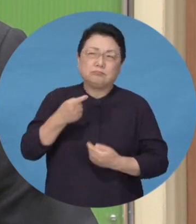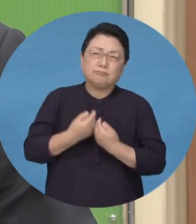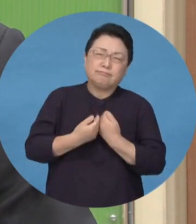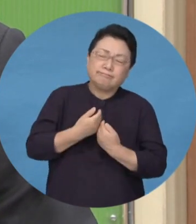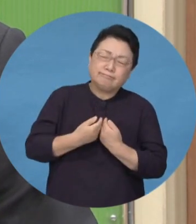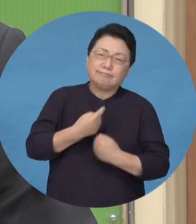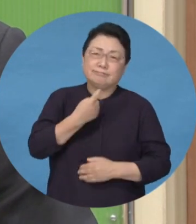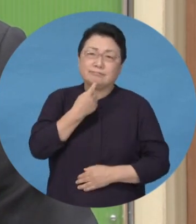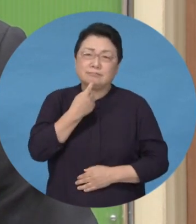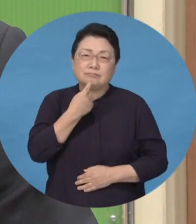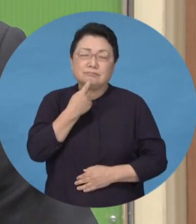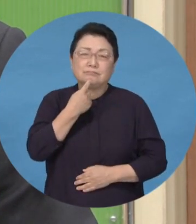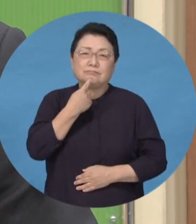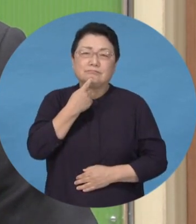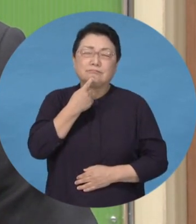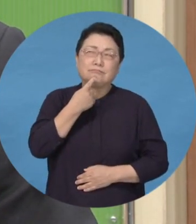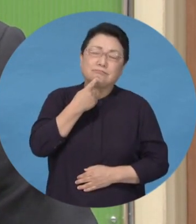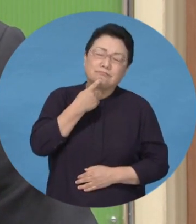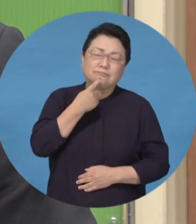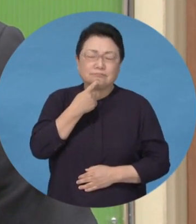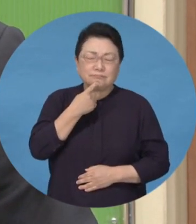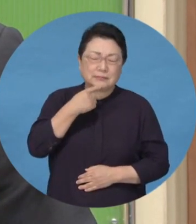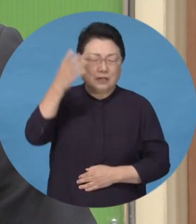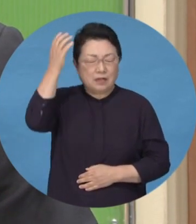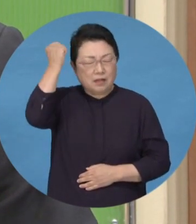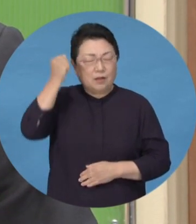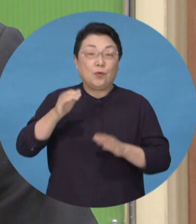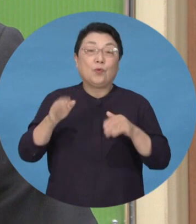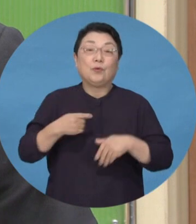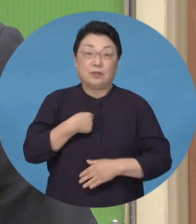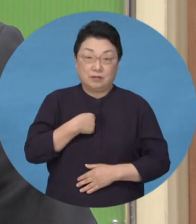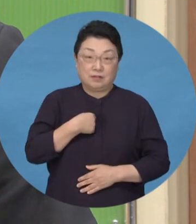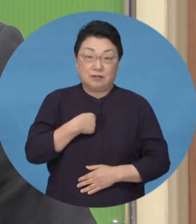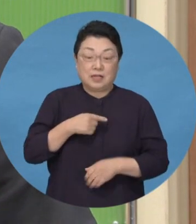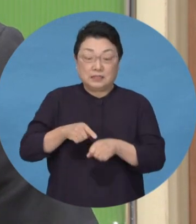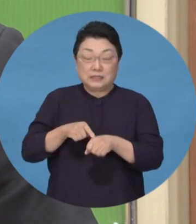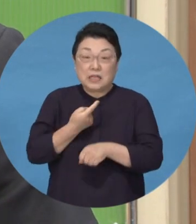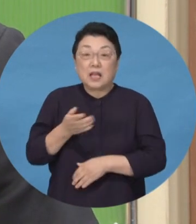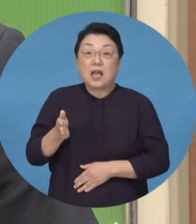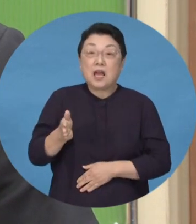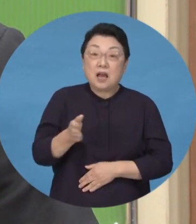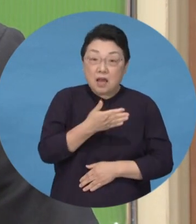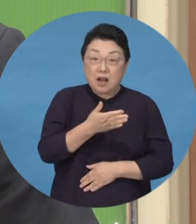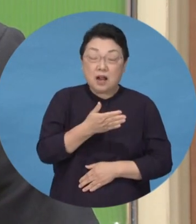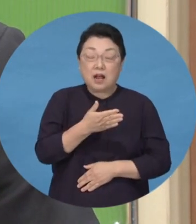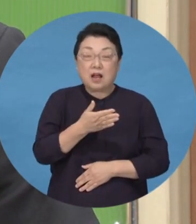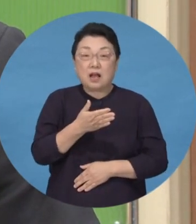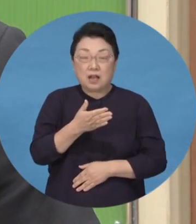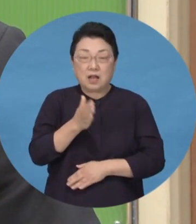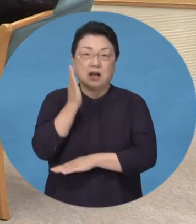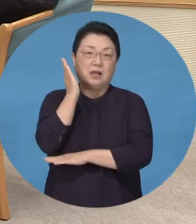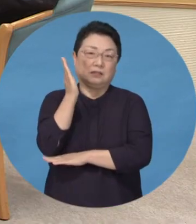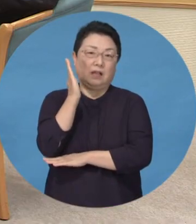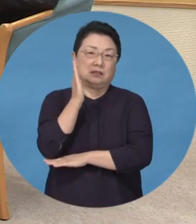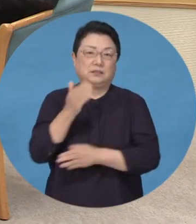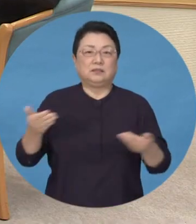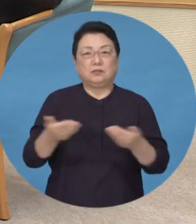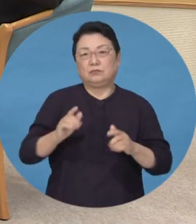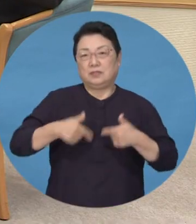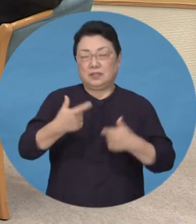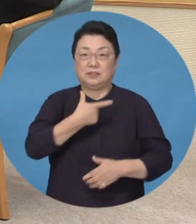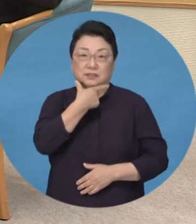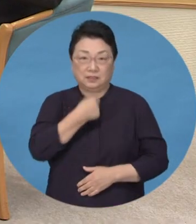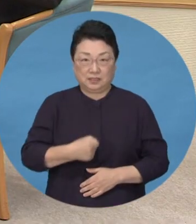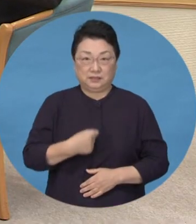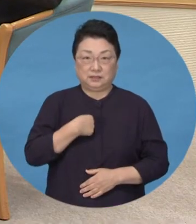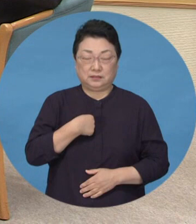狭い思いすることこれお菓子におかしくないかいと思ったのがあの出発点でやはりそう